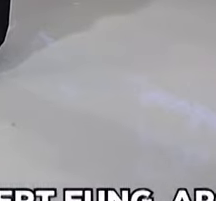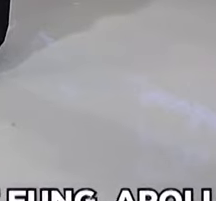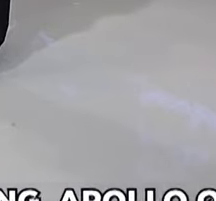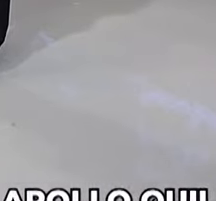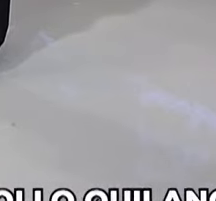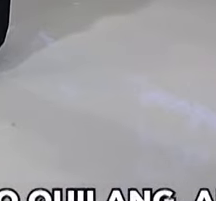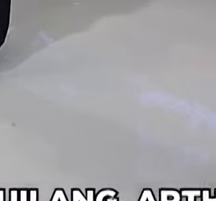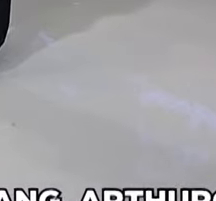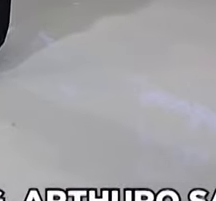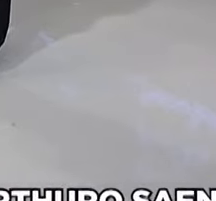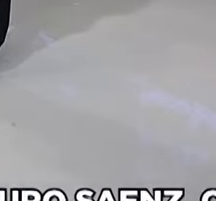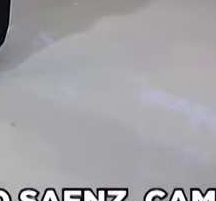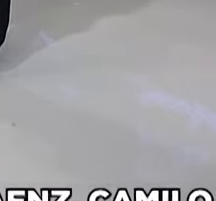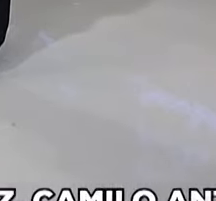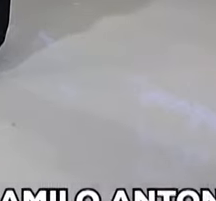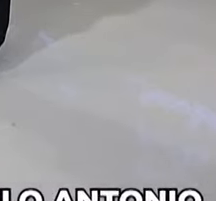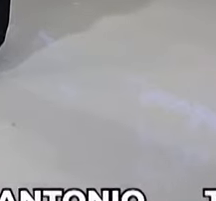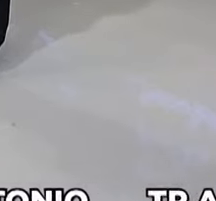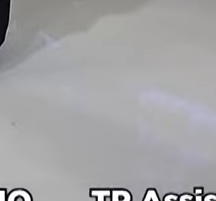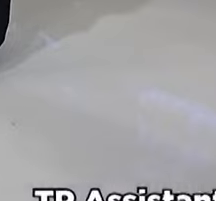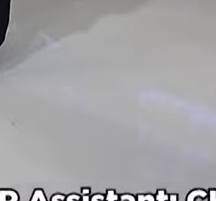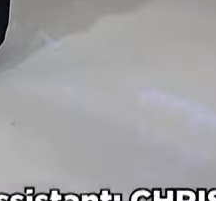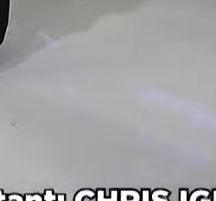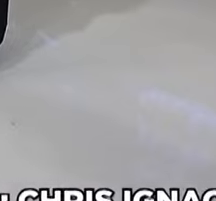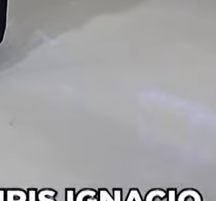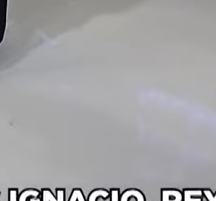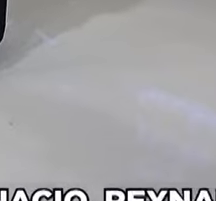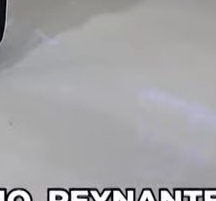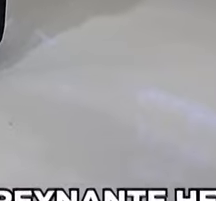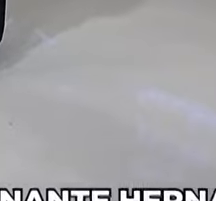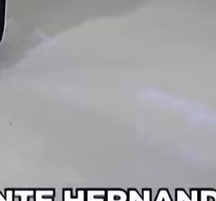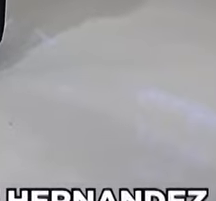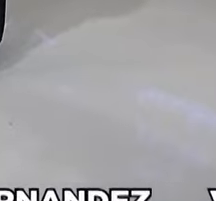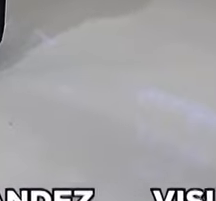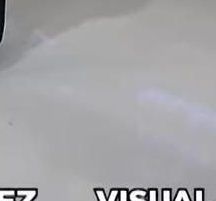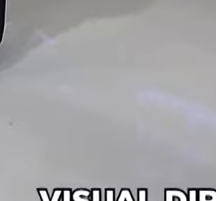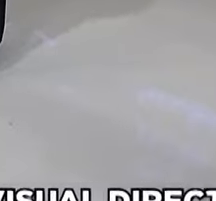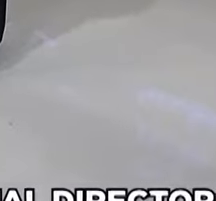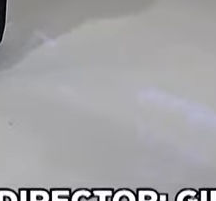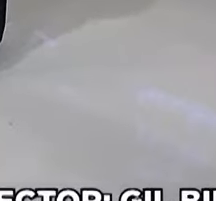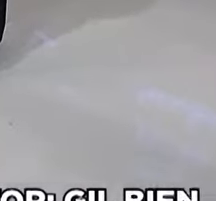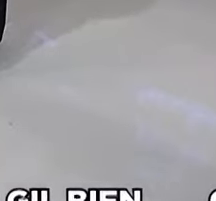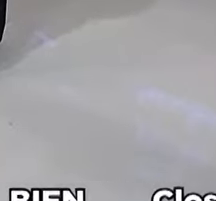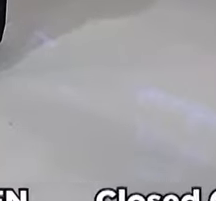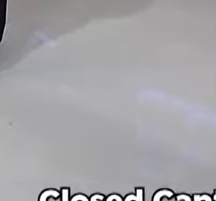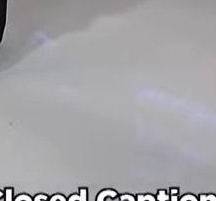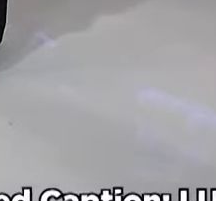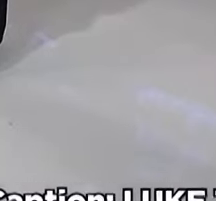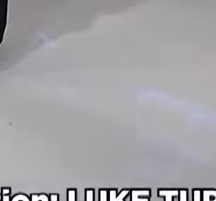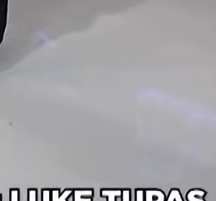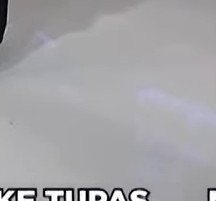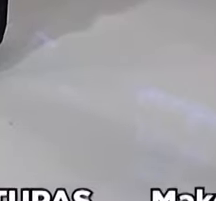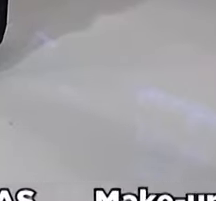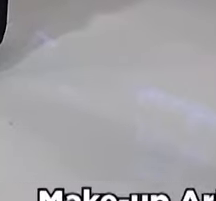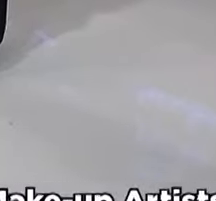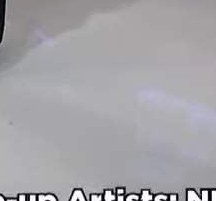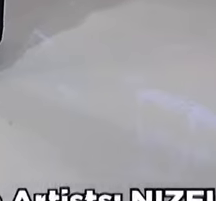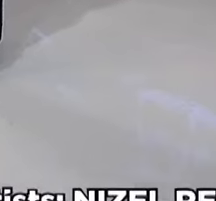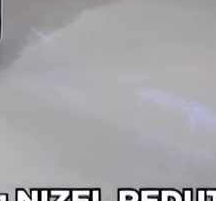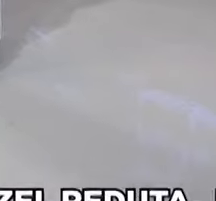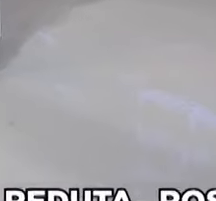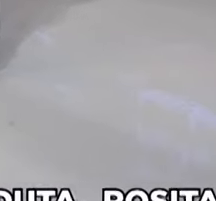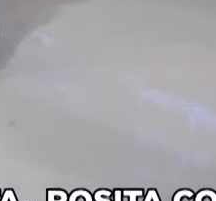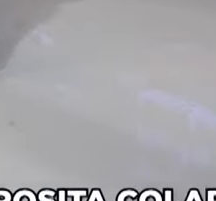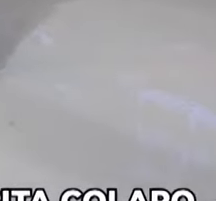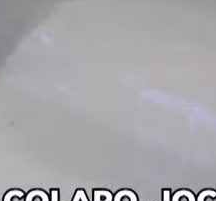na wawala? School supplies. School supplies. Pagpasungan niya. Pagpalapit na pasungan niya. Ay, naku. Basta